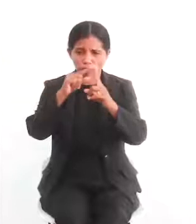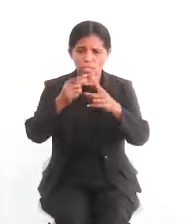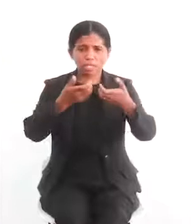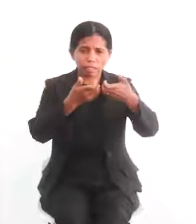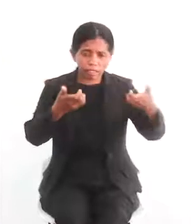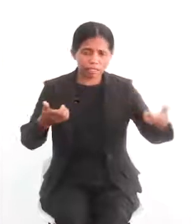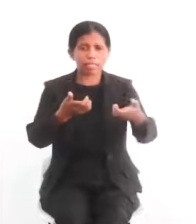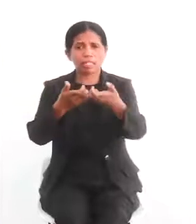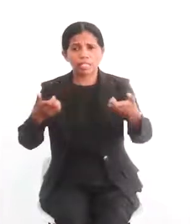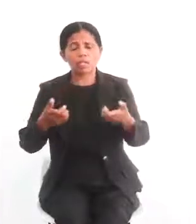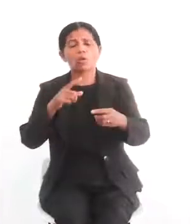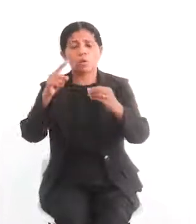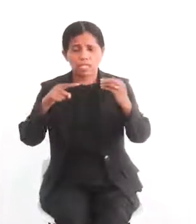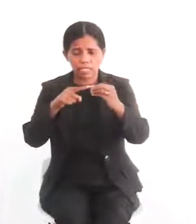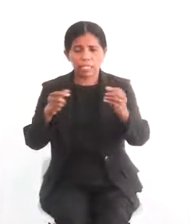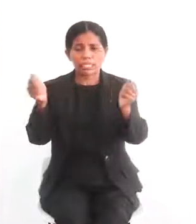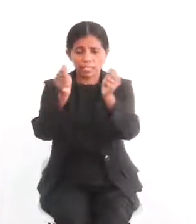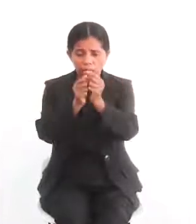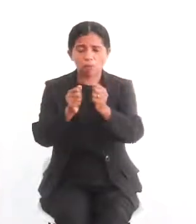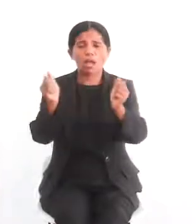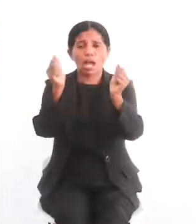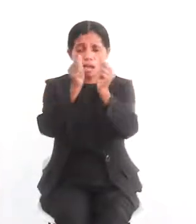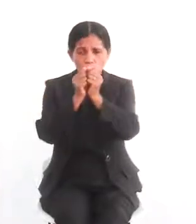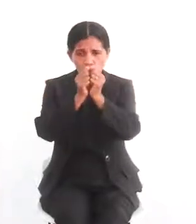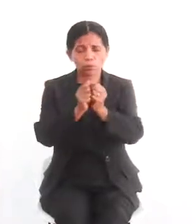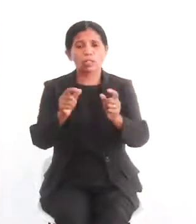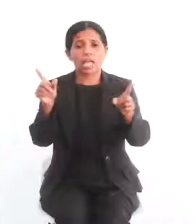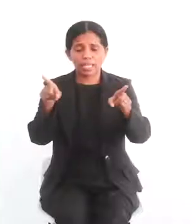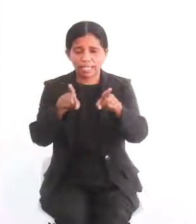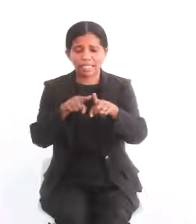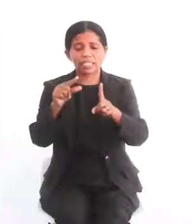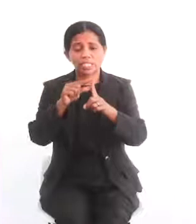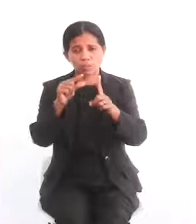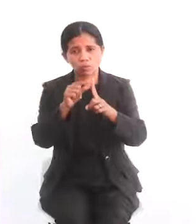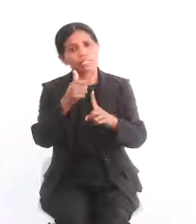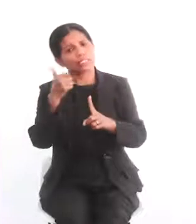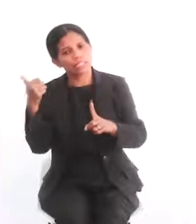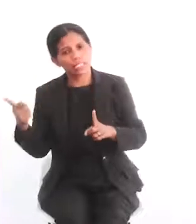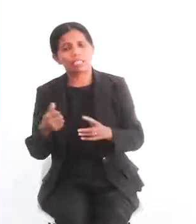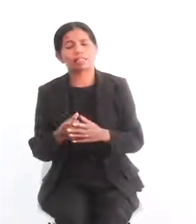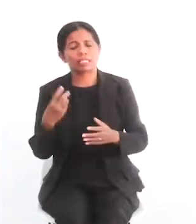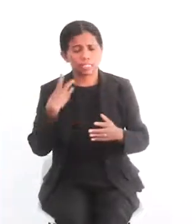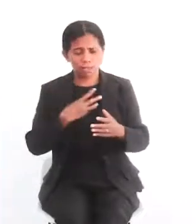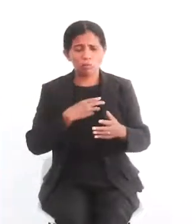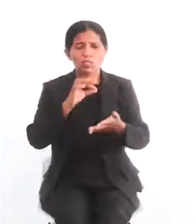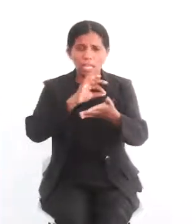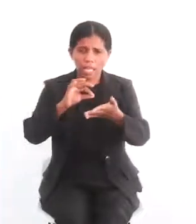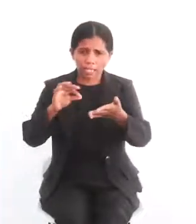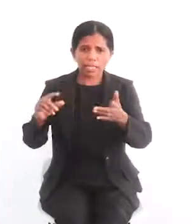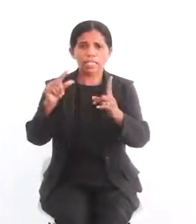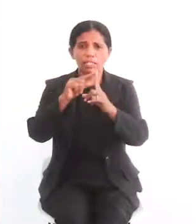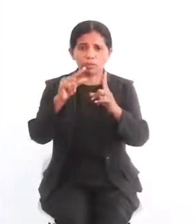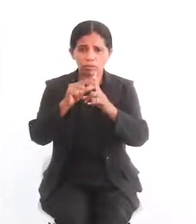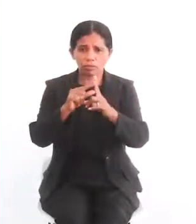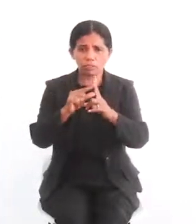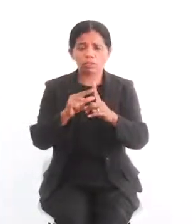mai bebain hira, tutan hamutuk sai fali lia fuan selu. Itamo sempre ten que hakere kle fuan sirane ho saida